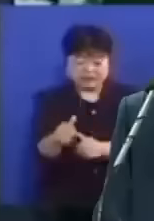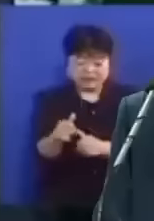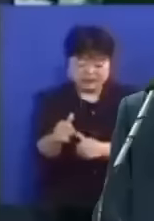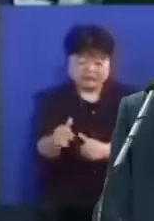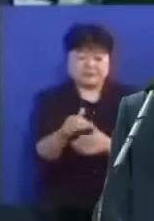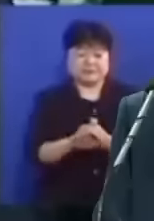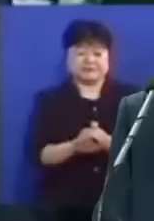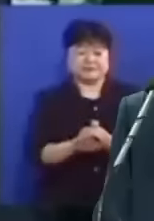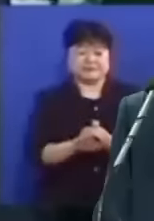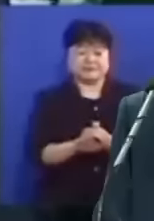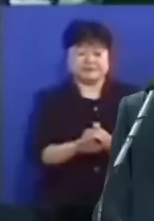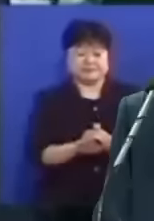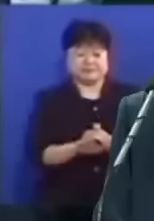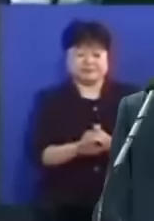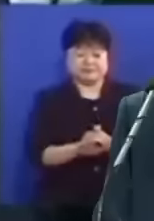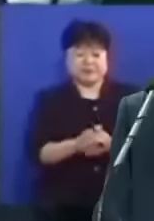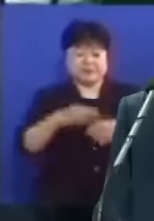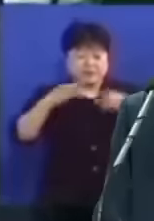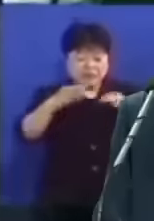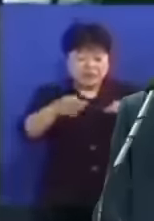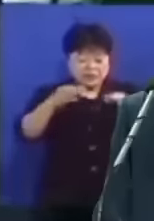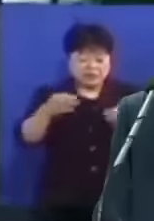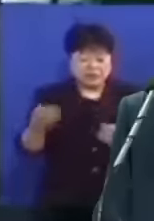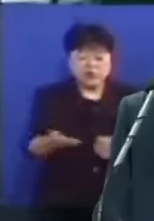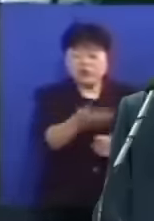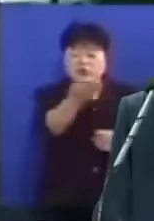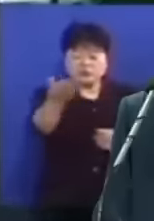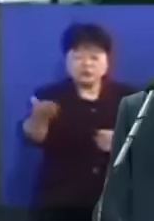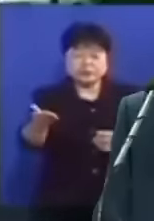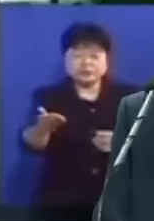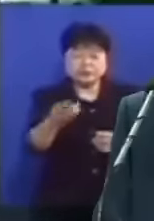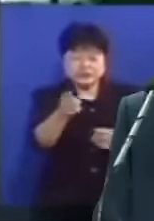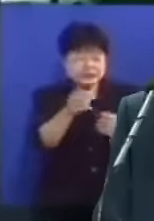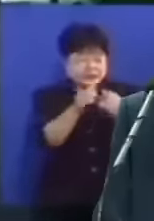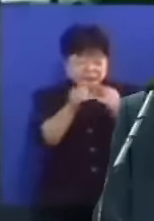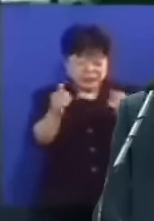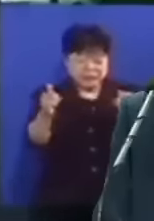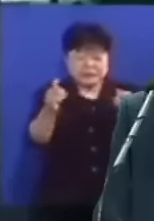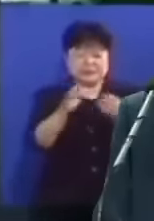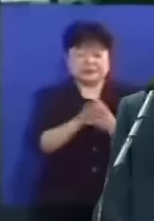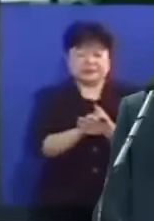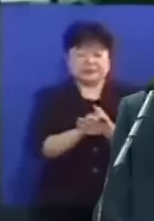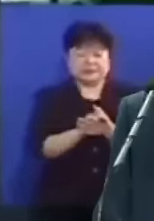따라다니면서 큰 소리로 여러분 이 사람들은